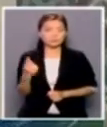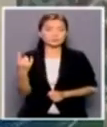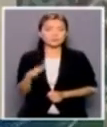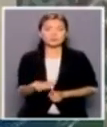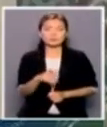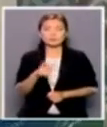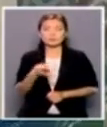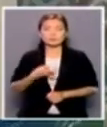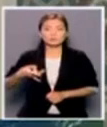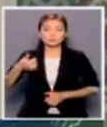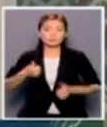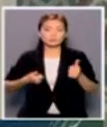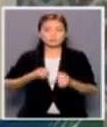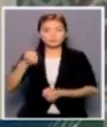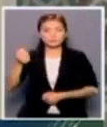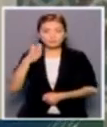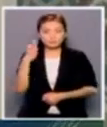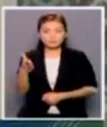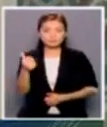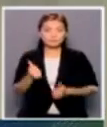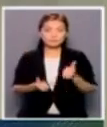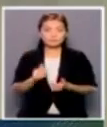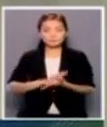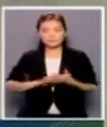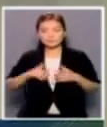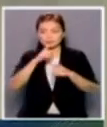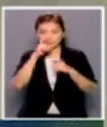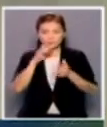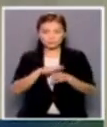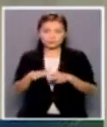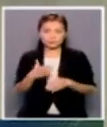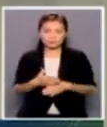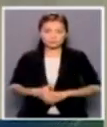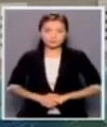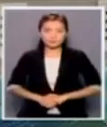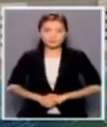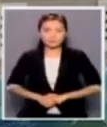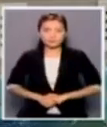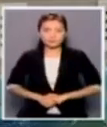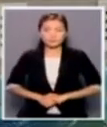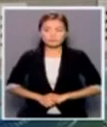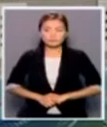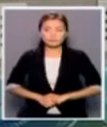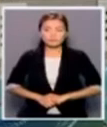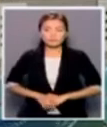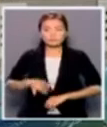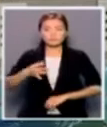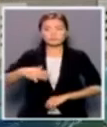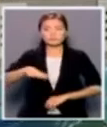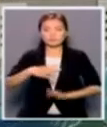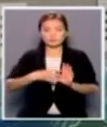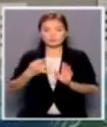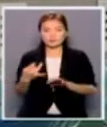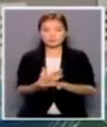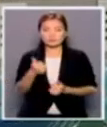орын иегері республикалық байқауға жолдама алады. Шарада санитарлық талаптар толық сақталды. Бұл республикалық деңгейде 9-шы рет